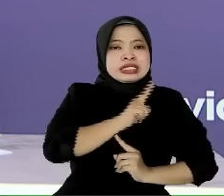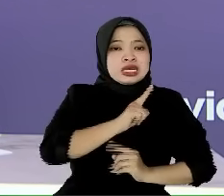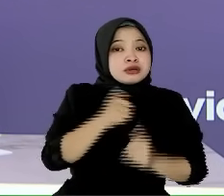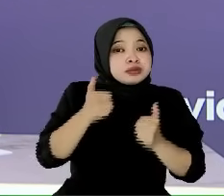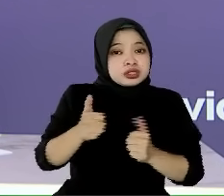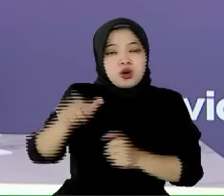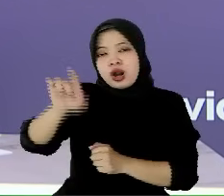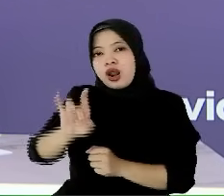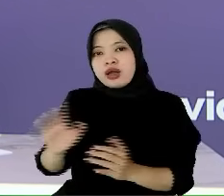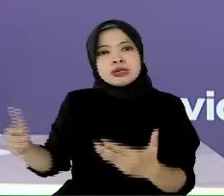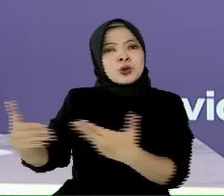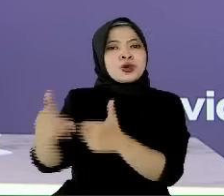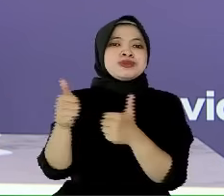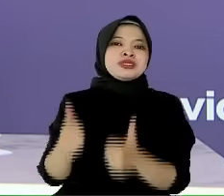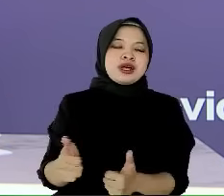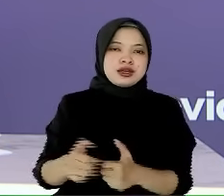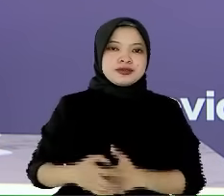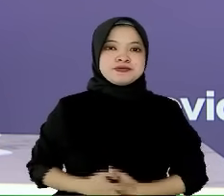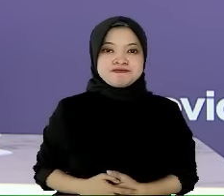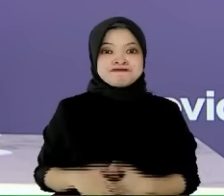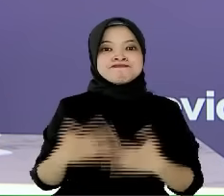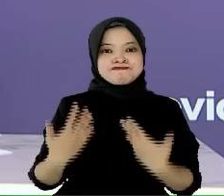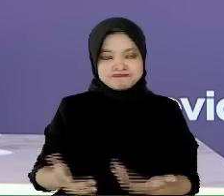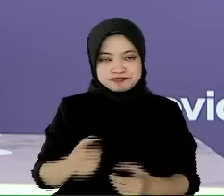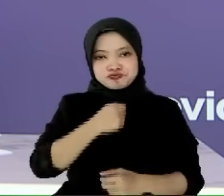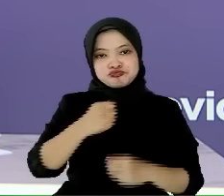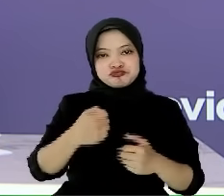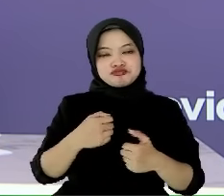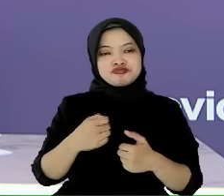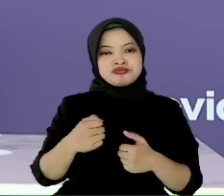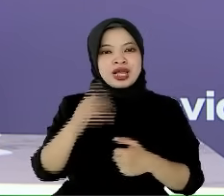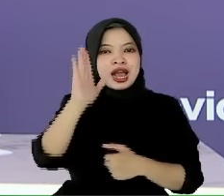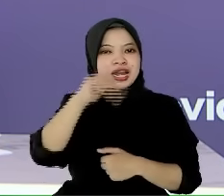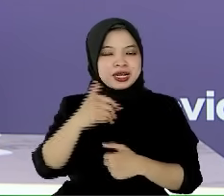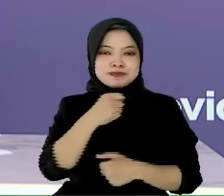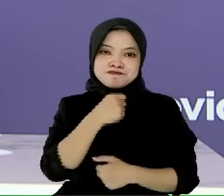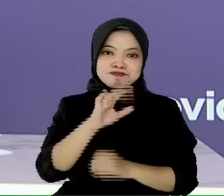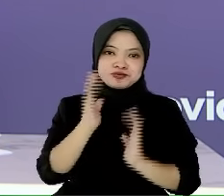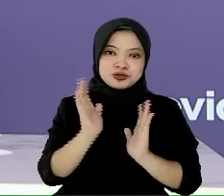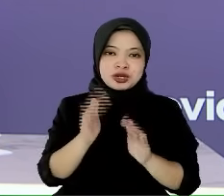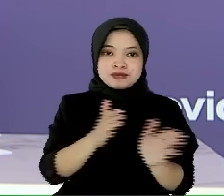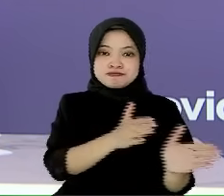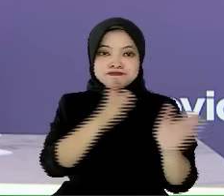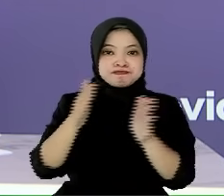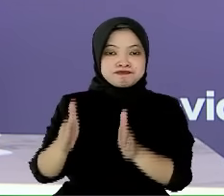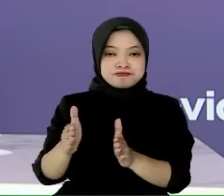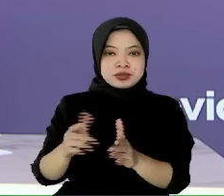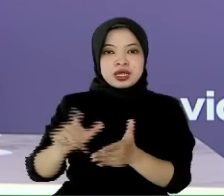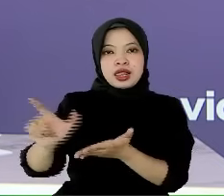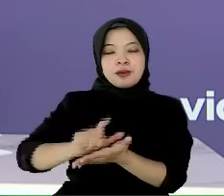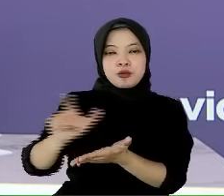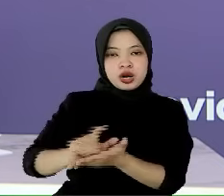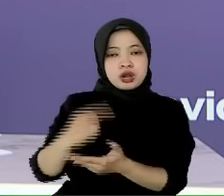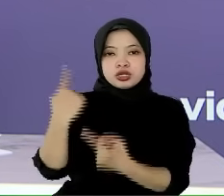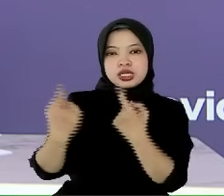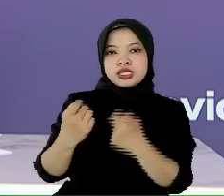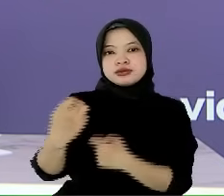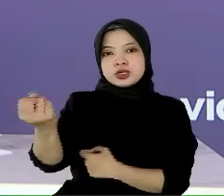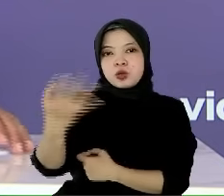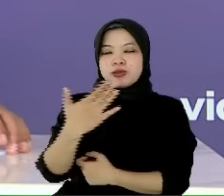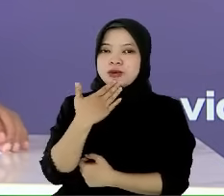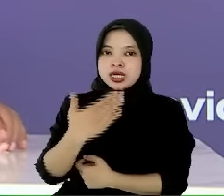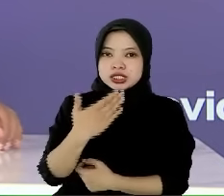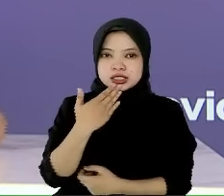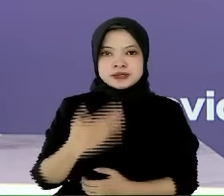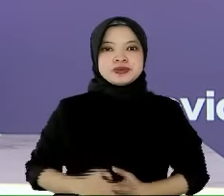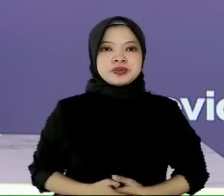dan orang lain secara maksimal. Demikian konferensi pers pada hari ini. Saya lanjutkan dengan sesi tanya jawab media. Terima